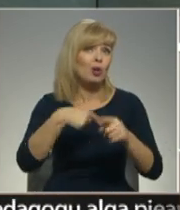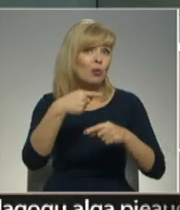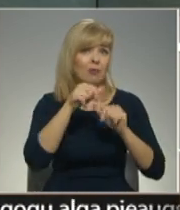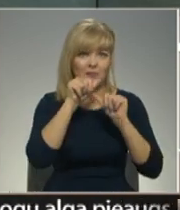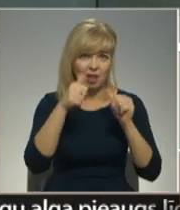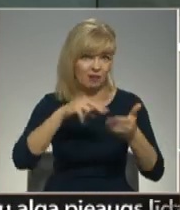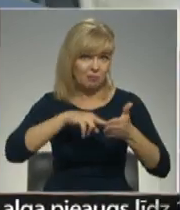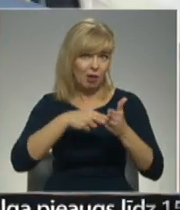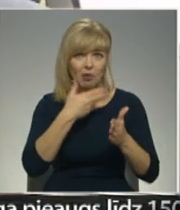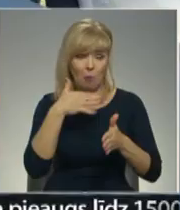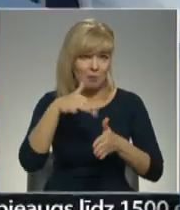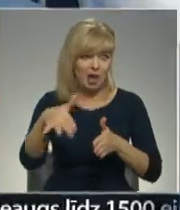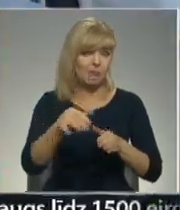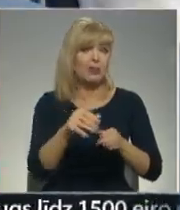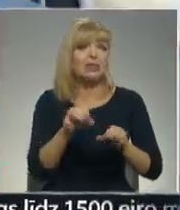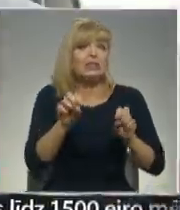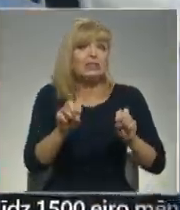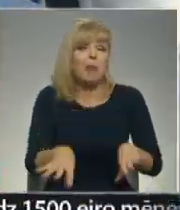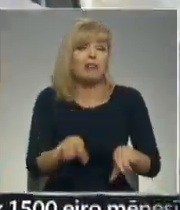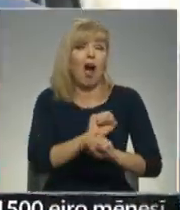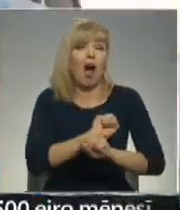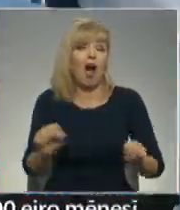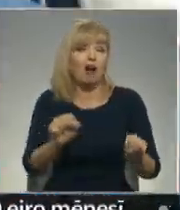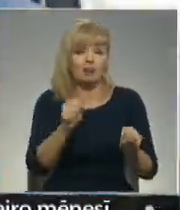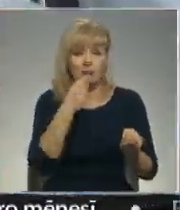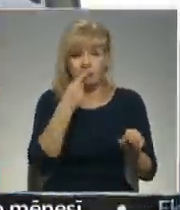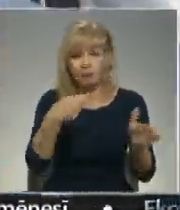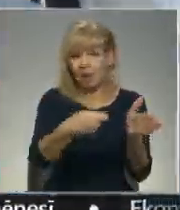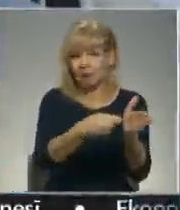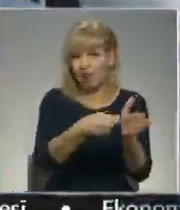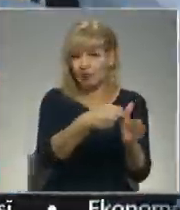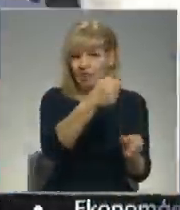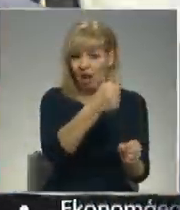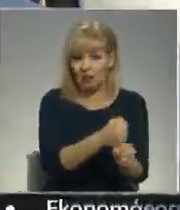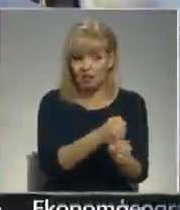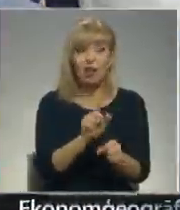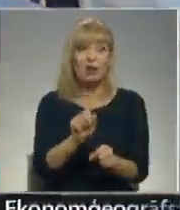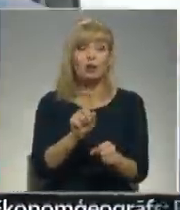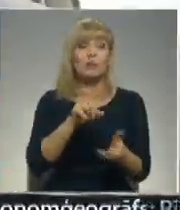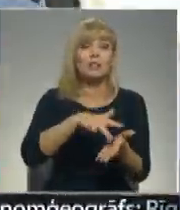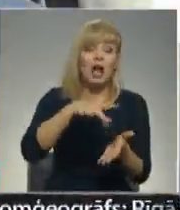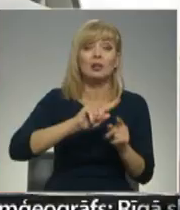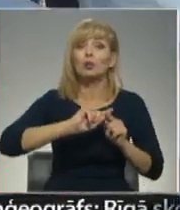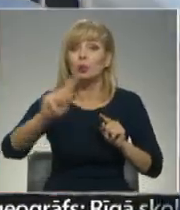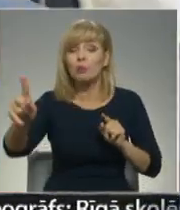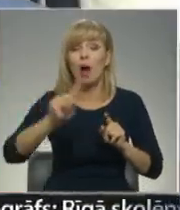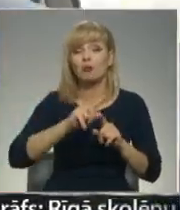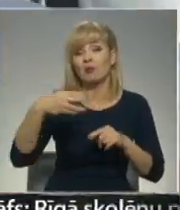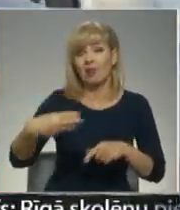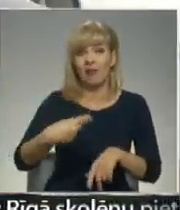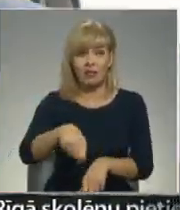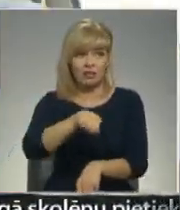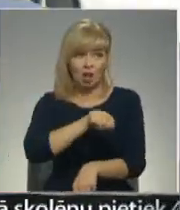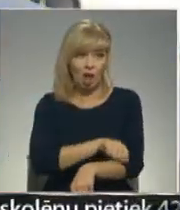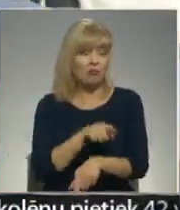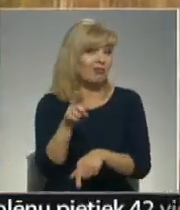plašāk. No centriņa līdz Zaupes centram ir turpat pakaļ 90 km. Nu, tas